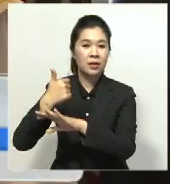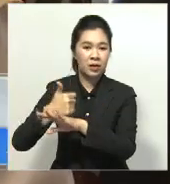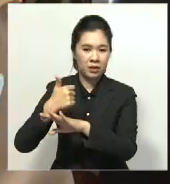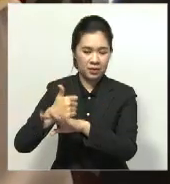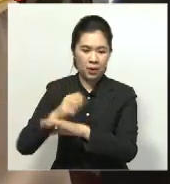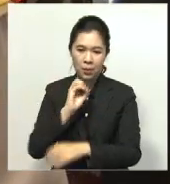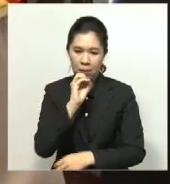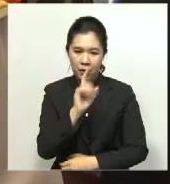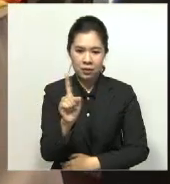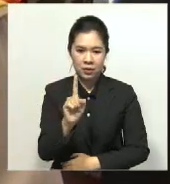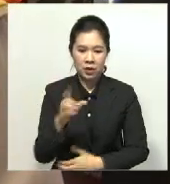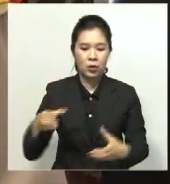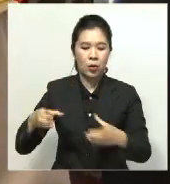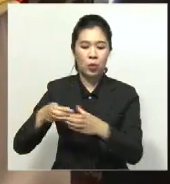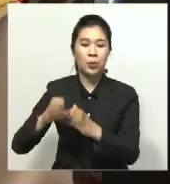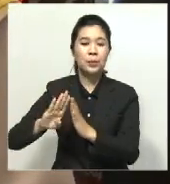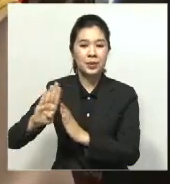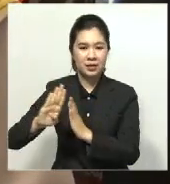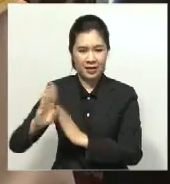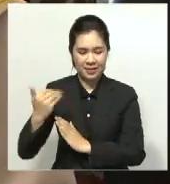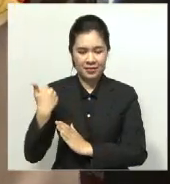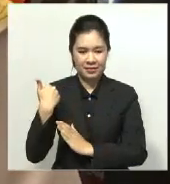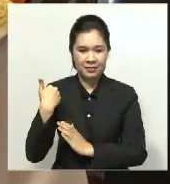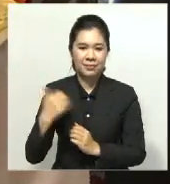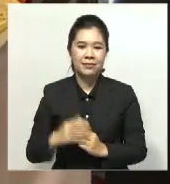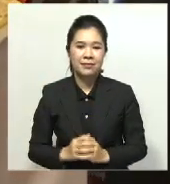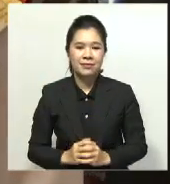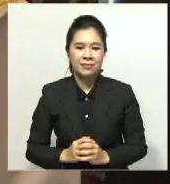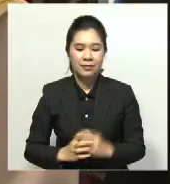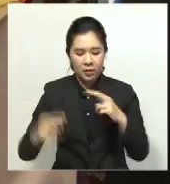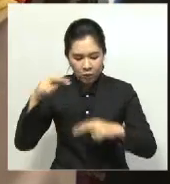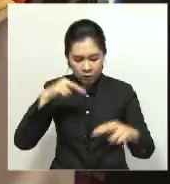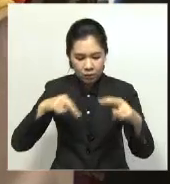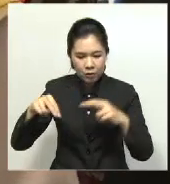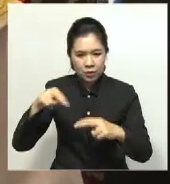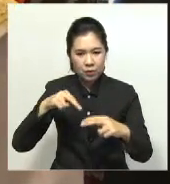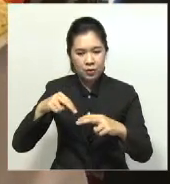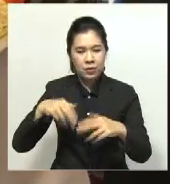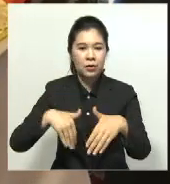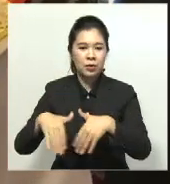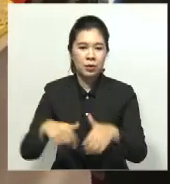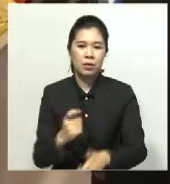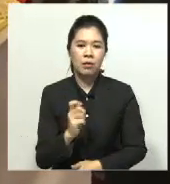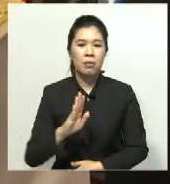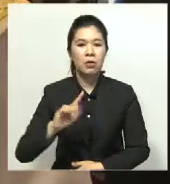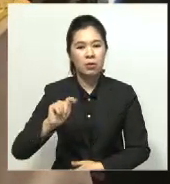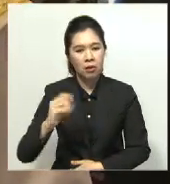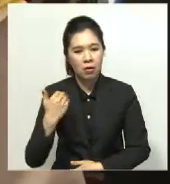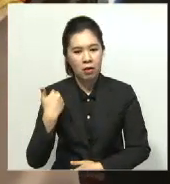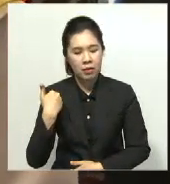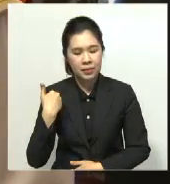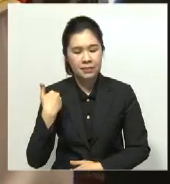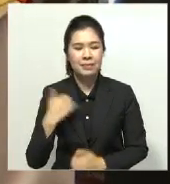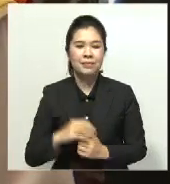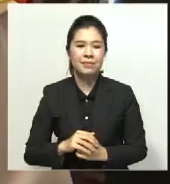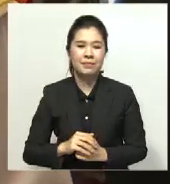มบึงกาฬไว้นะทีมบึงกาฬก็จะประกอบด้วยทางปกครองท้องถิ่นท้องถิ่นก็จะเป็นเทศบ